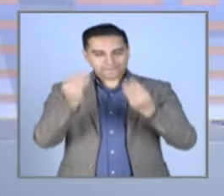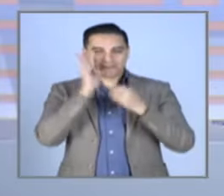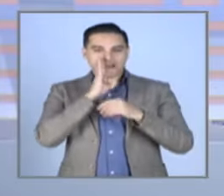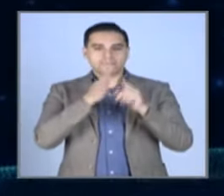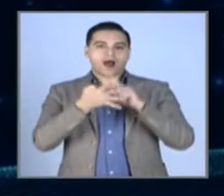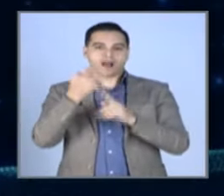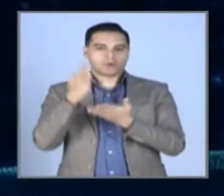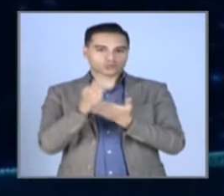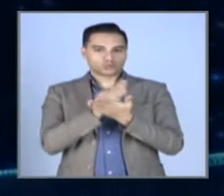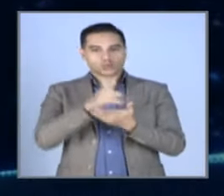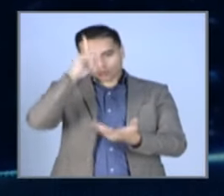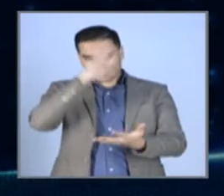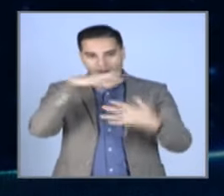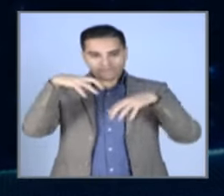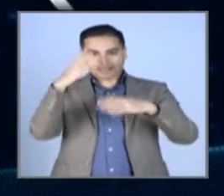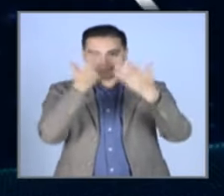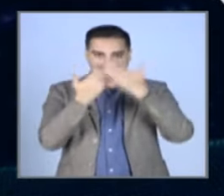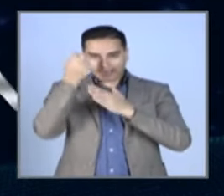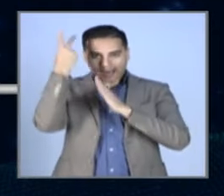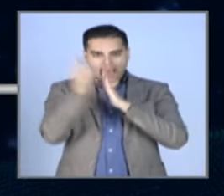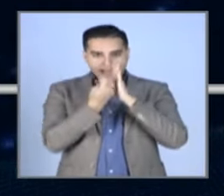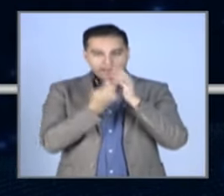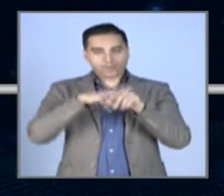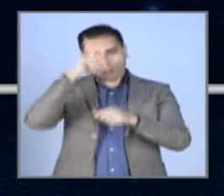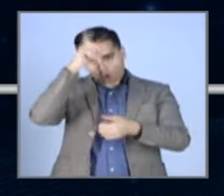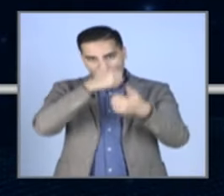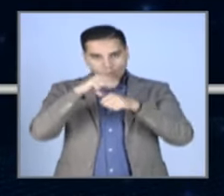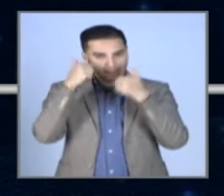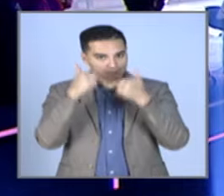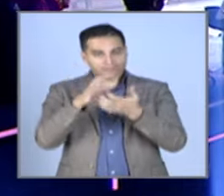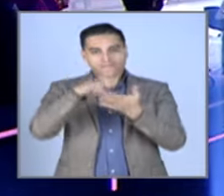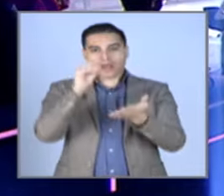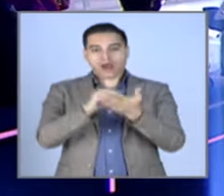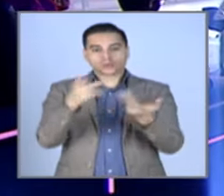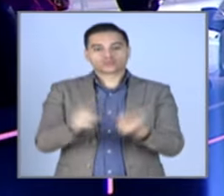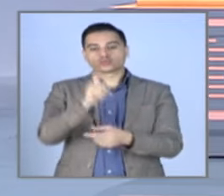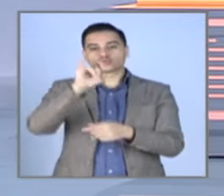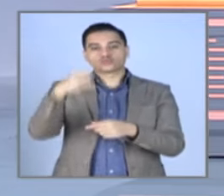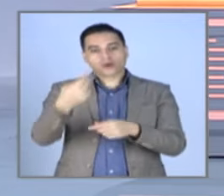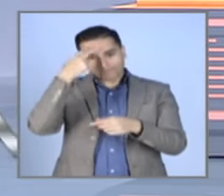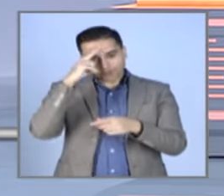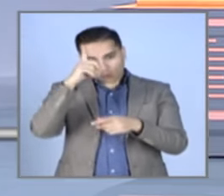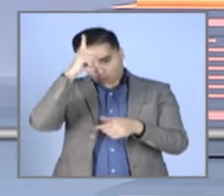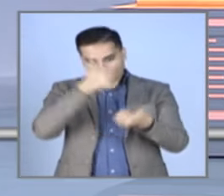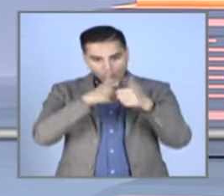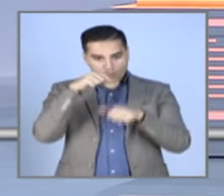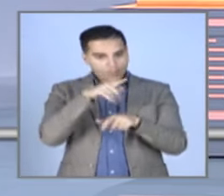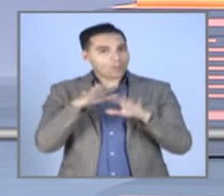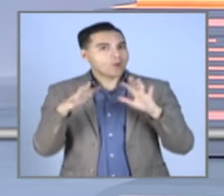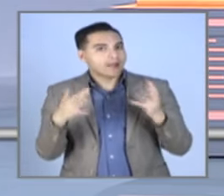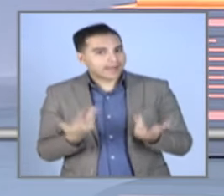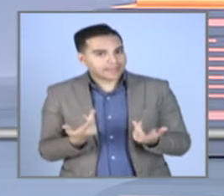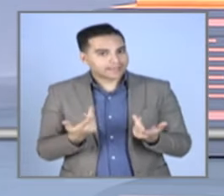العلم أربع أجزاء: جغرافيا، تاريخ، أدب وعلوم. الجوكر في العلوم ولا